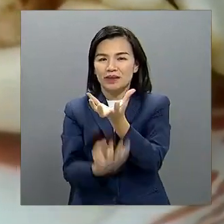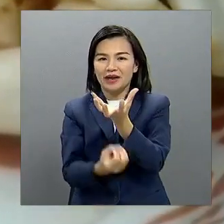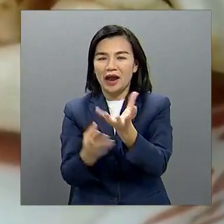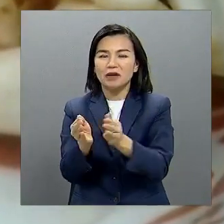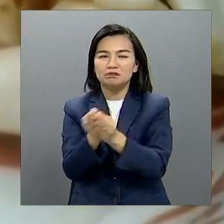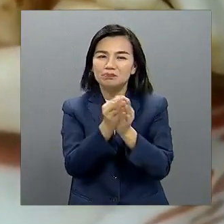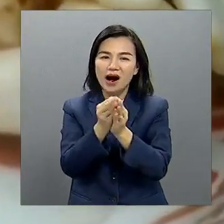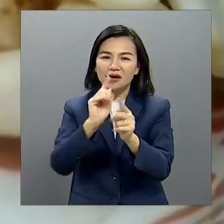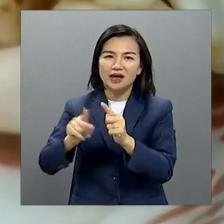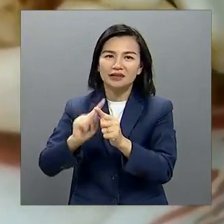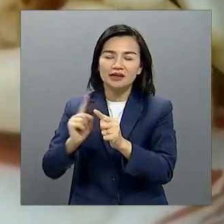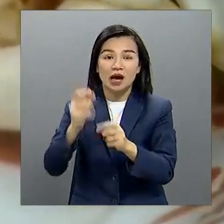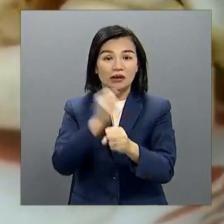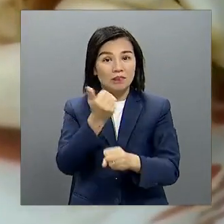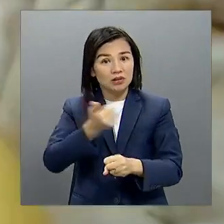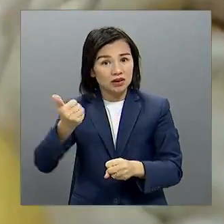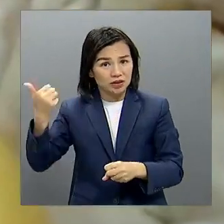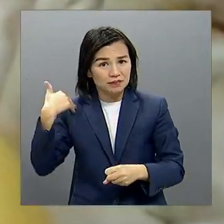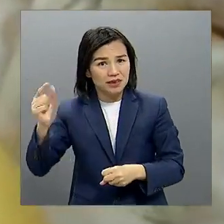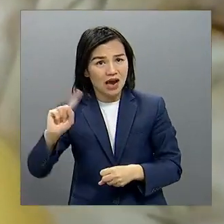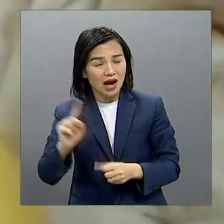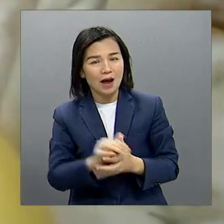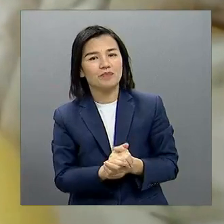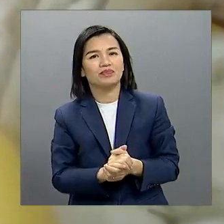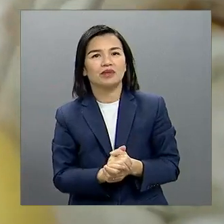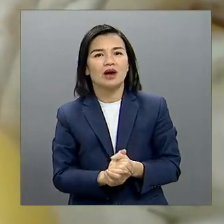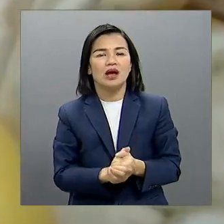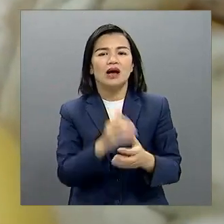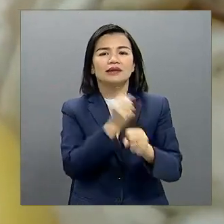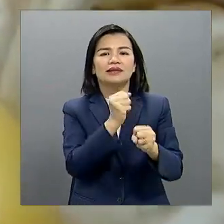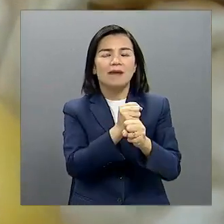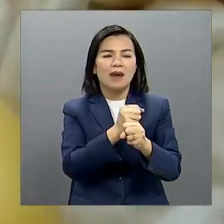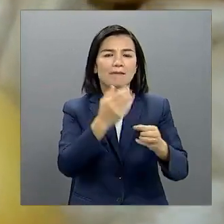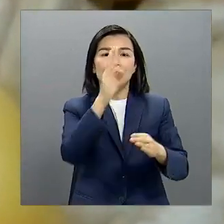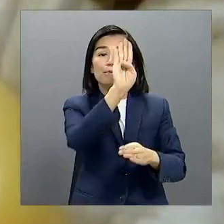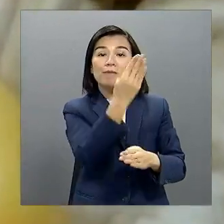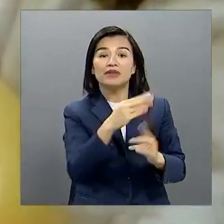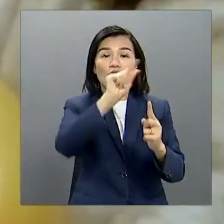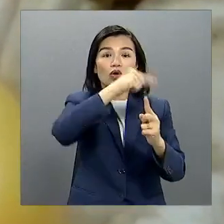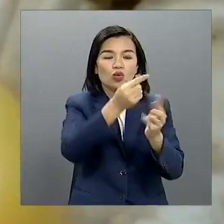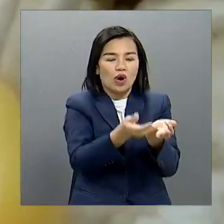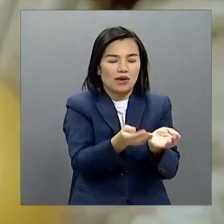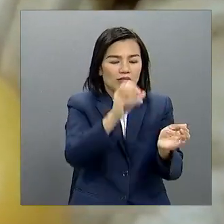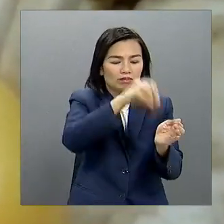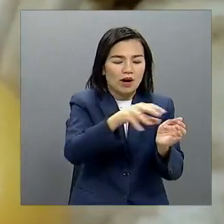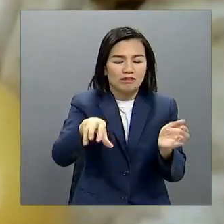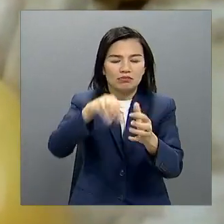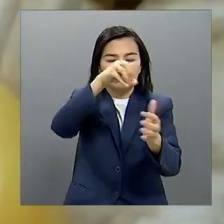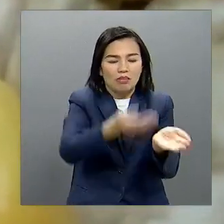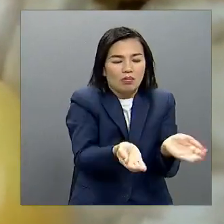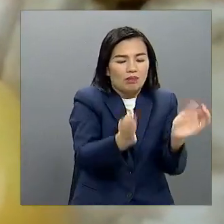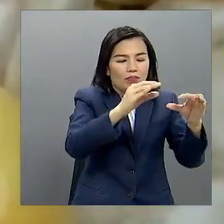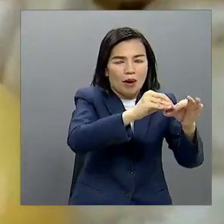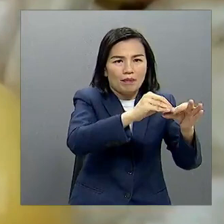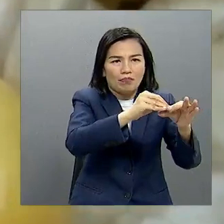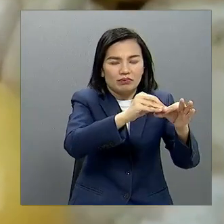ทำเป็นเมนูอื่นได้ด้วยนะคุณผู้ชมไม่ว่าจะเป็นห่อหมกเห็ดระโงก นี ่นำเห็ดระโงกไปต้มจิ้มกับน้ำพริกนะหรือจะ